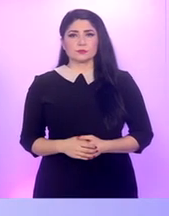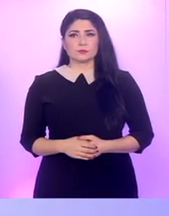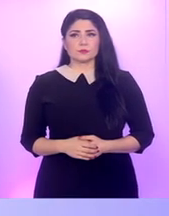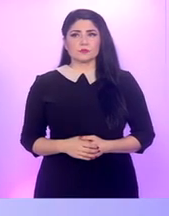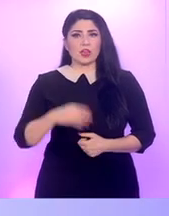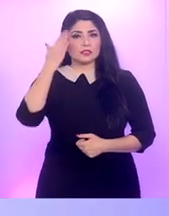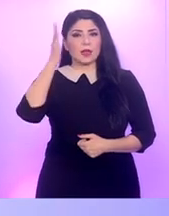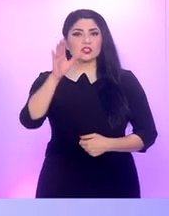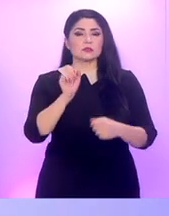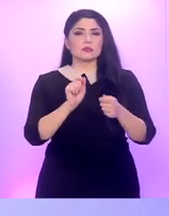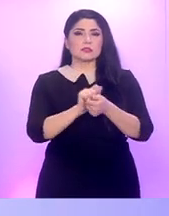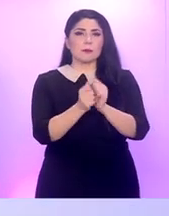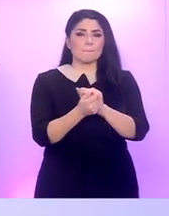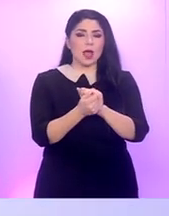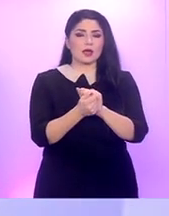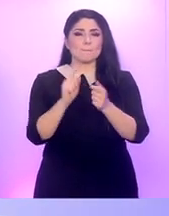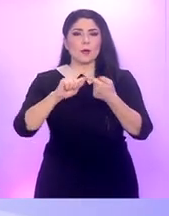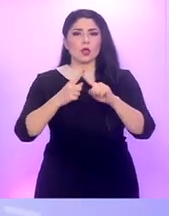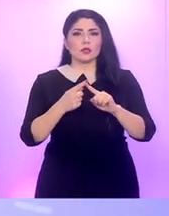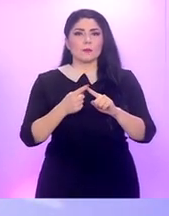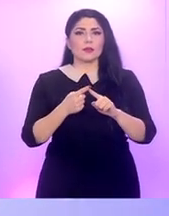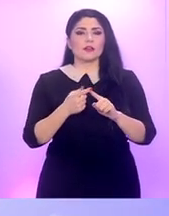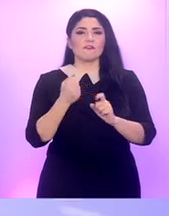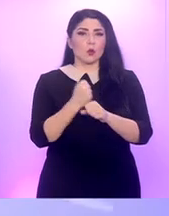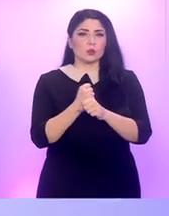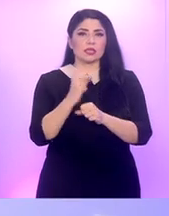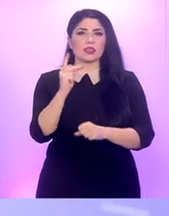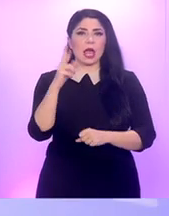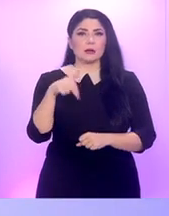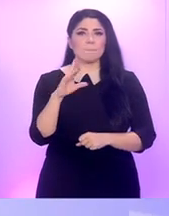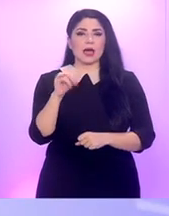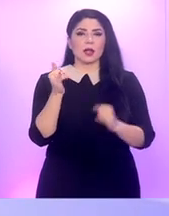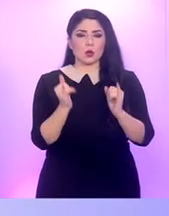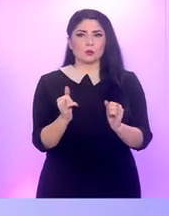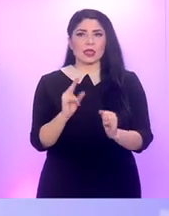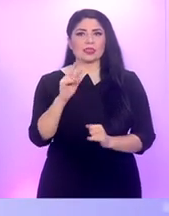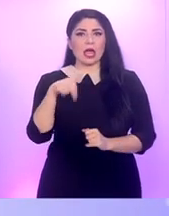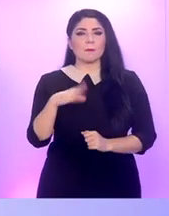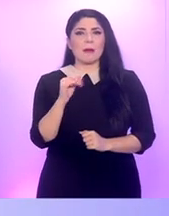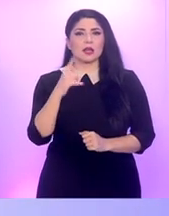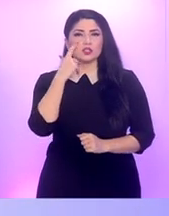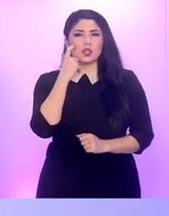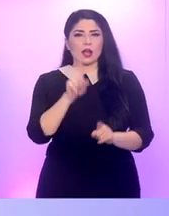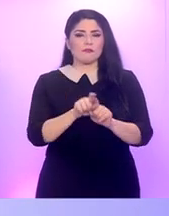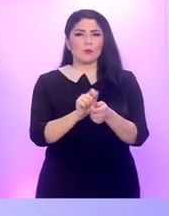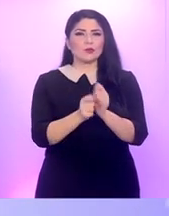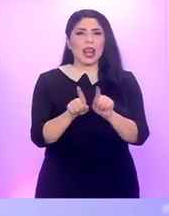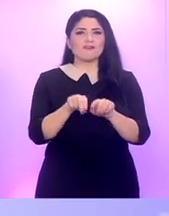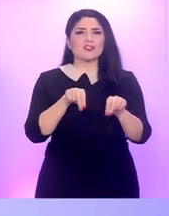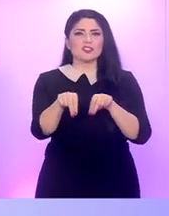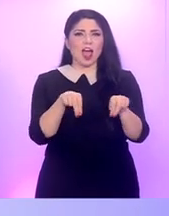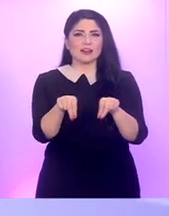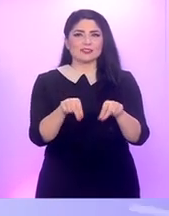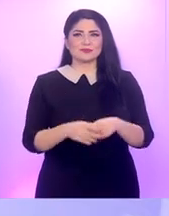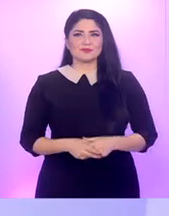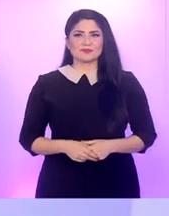de această mutare politică pe care domnul Barna a făcut-o acum. Dan Barna încearcă așadar o mutare de șah